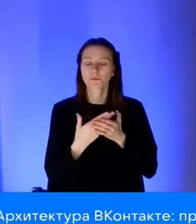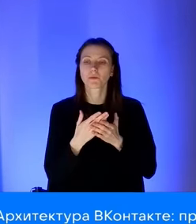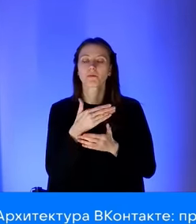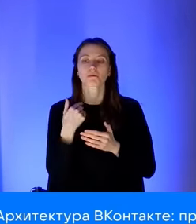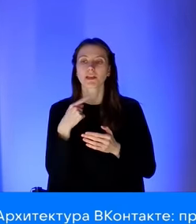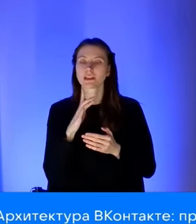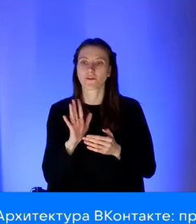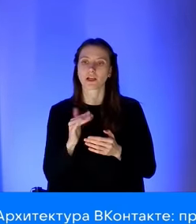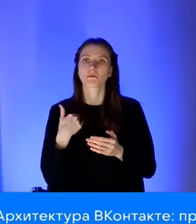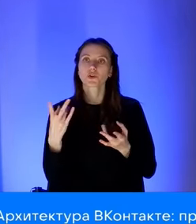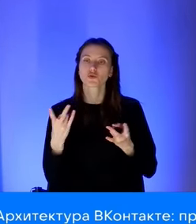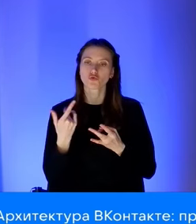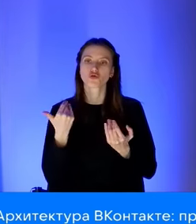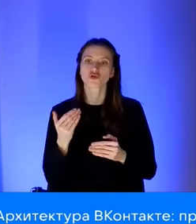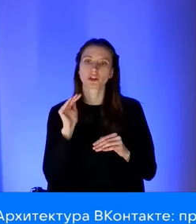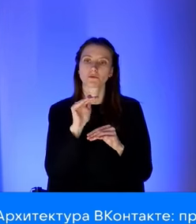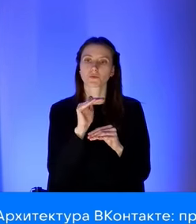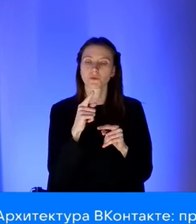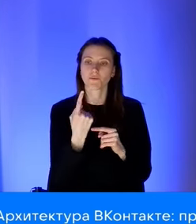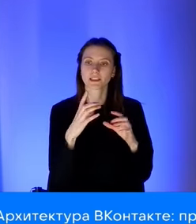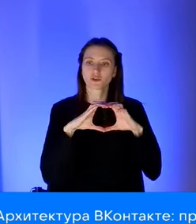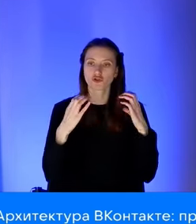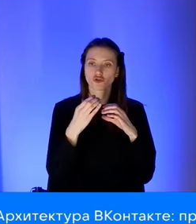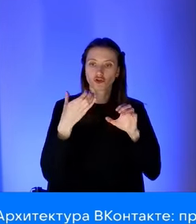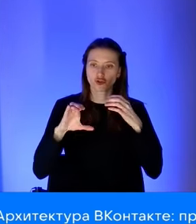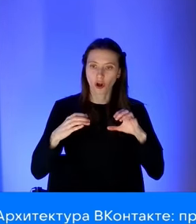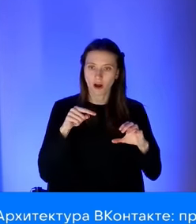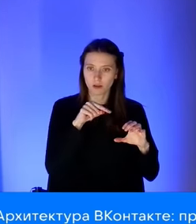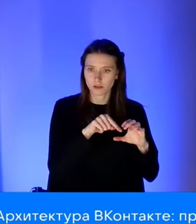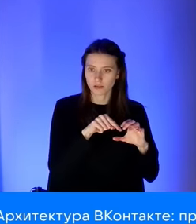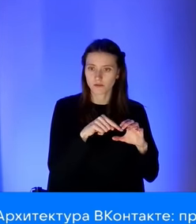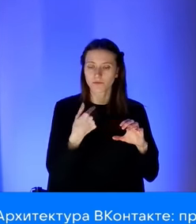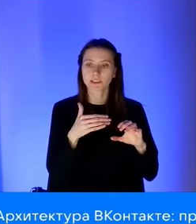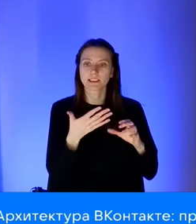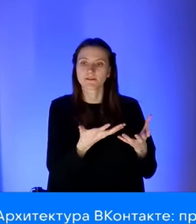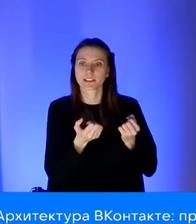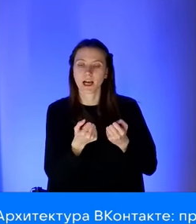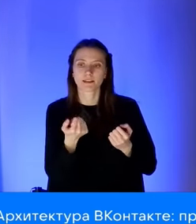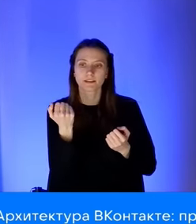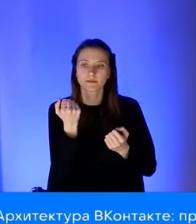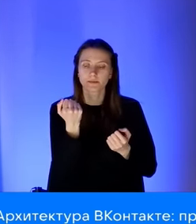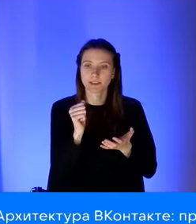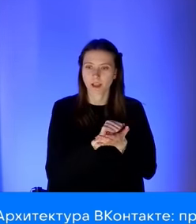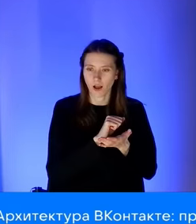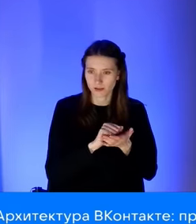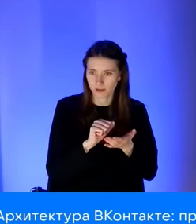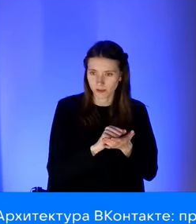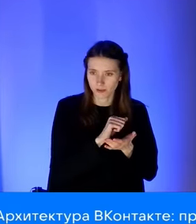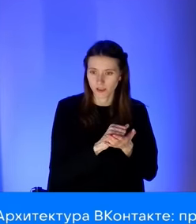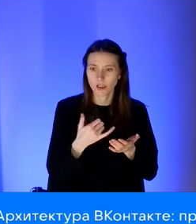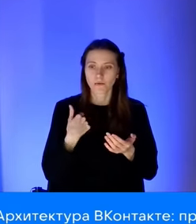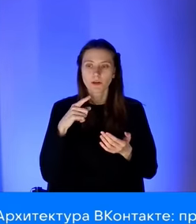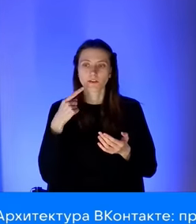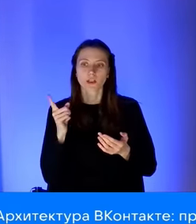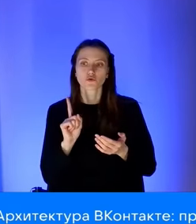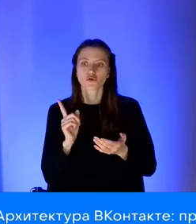Запроси данные какие-то как мы делаем обычно мы говорим что есть какой-то достаточно большой и мы